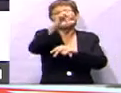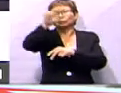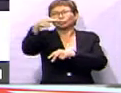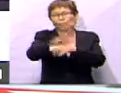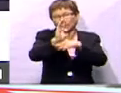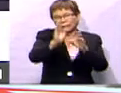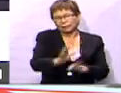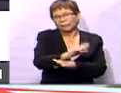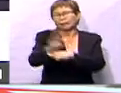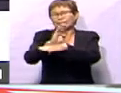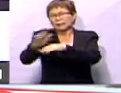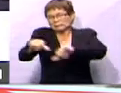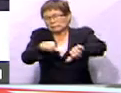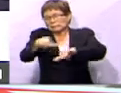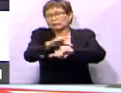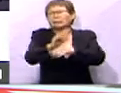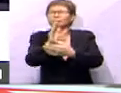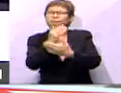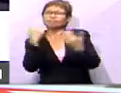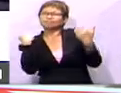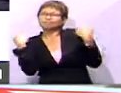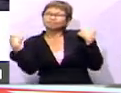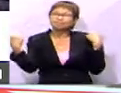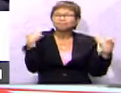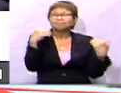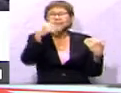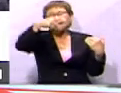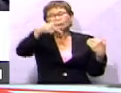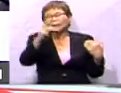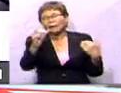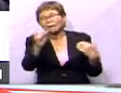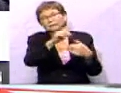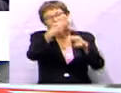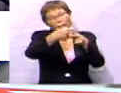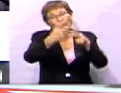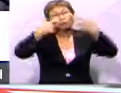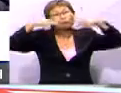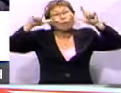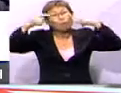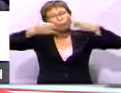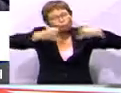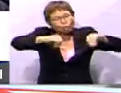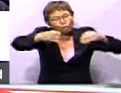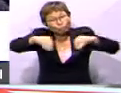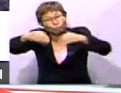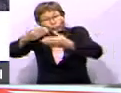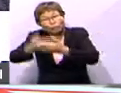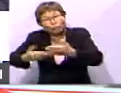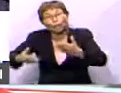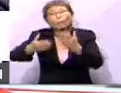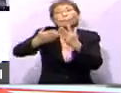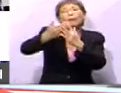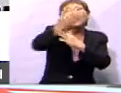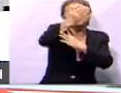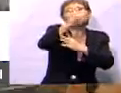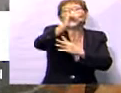peniaga termasuk peniaga aktif sambilan, usahawan kecil dan sederhana serta beberapa jenama terkemuka menjual barangan mereka melalui Shopee.